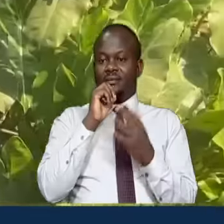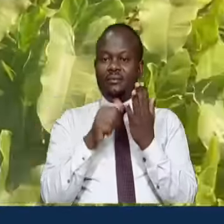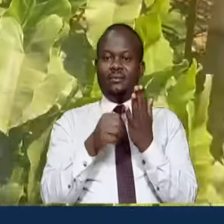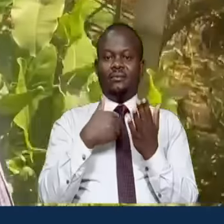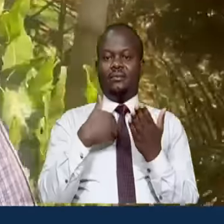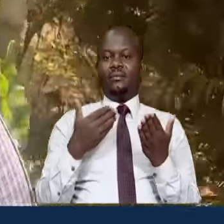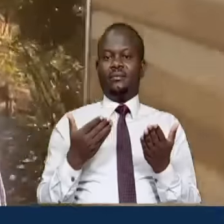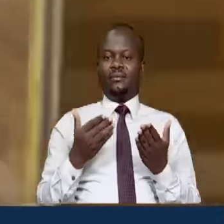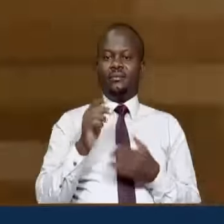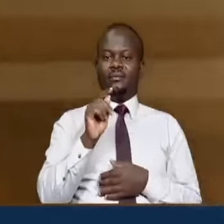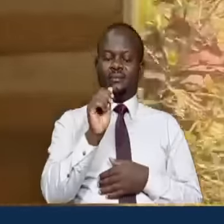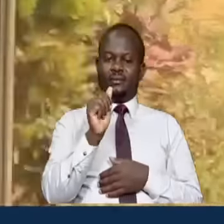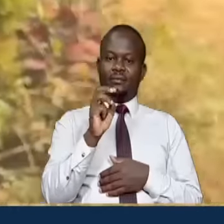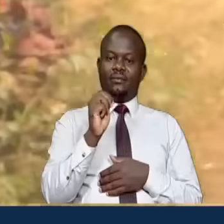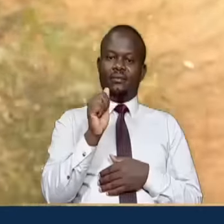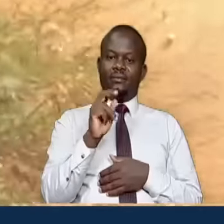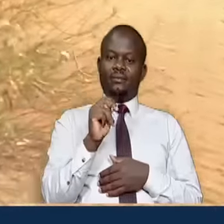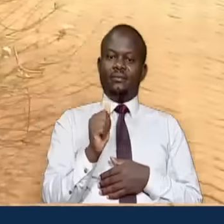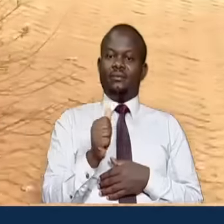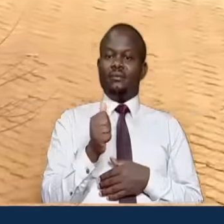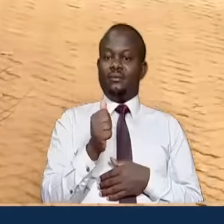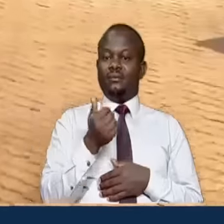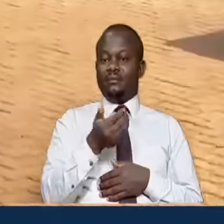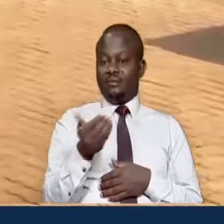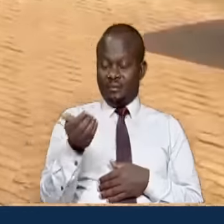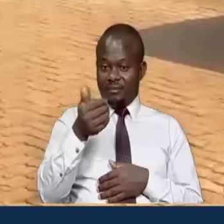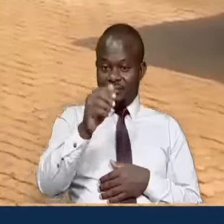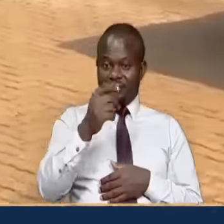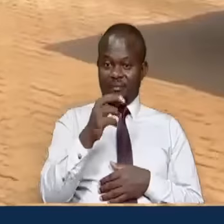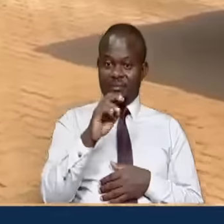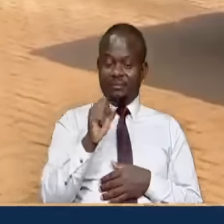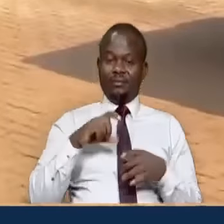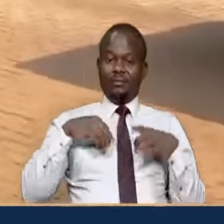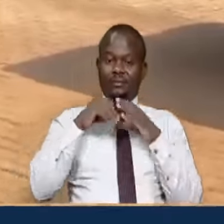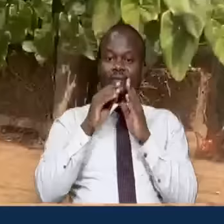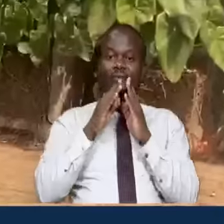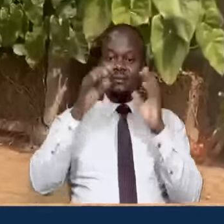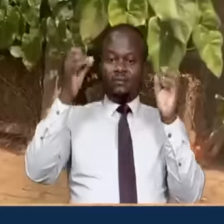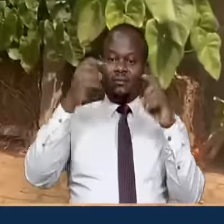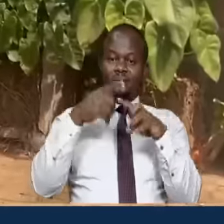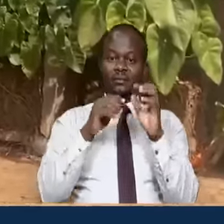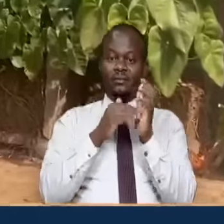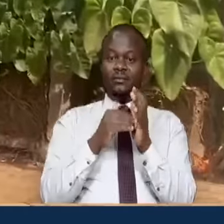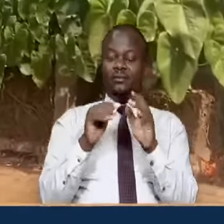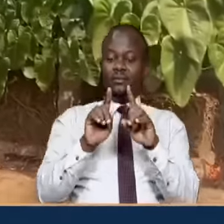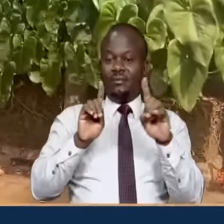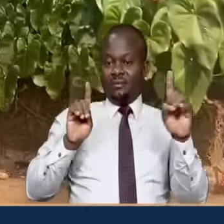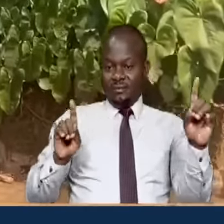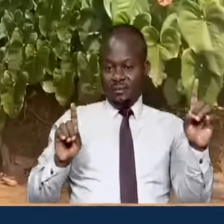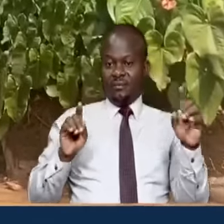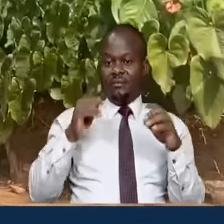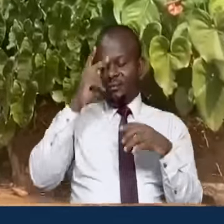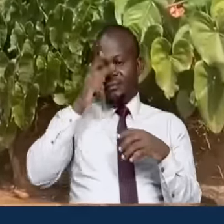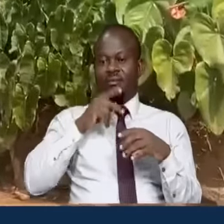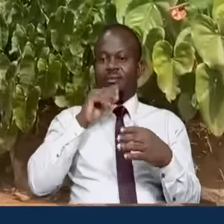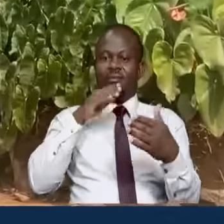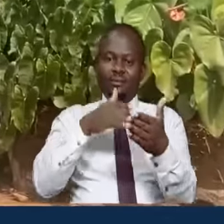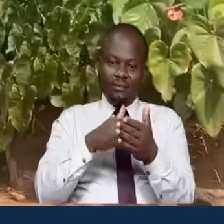afite Kamana Theophile umuhungu wa Mukacyubahiro Tereza atuye mu mujyi wa Kigali ariko intere iri hagati ye n'umubyeyi we